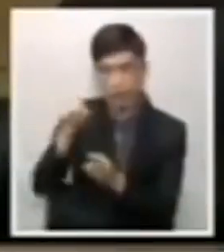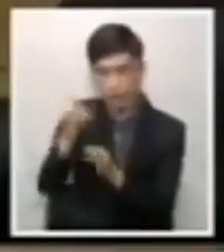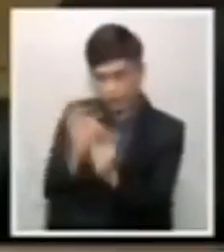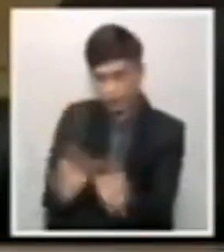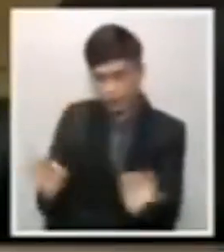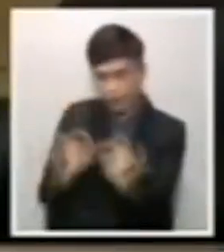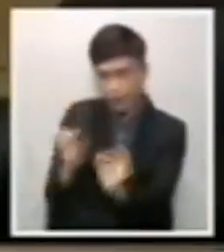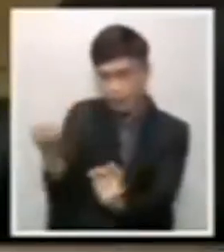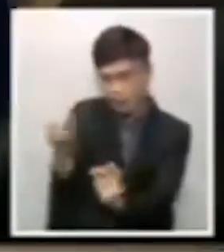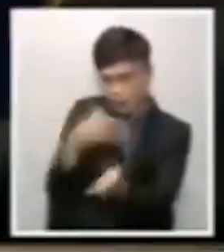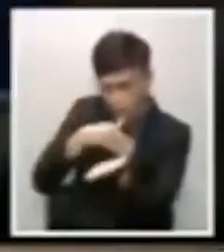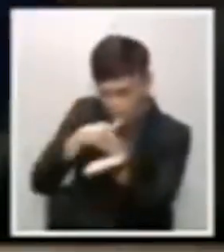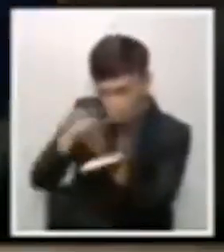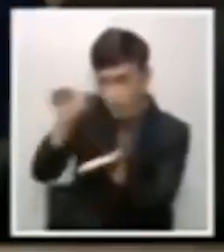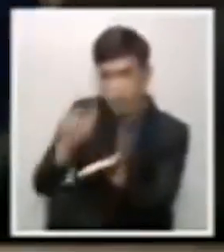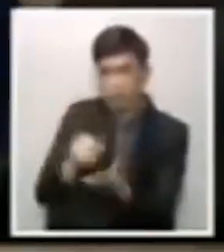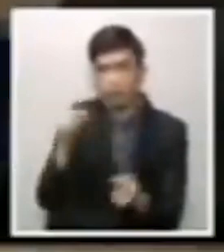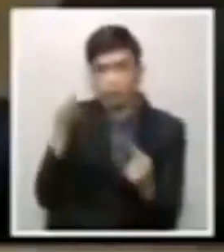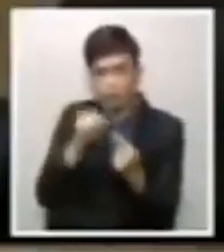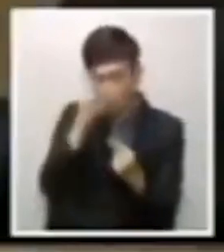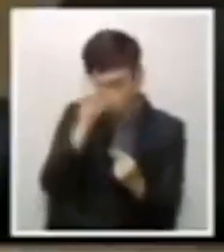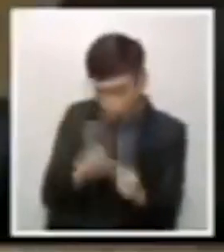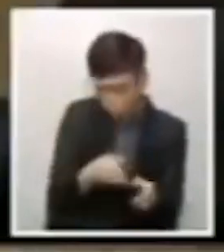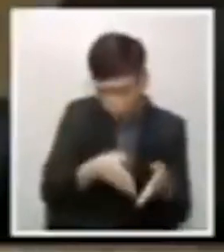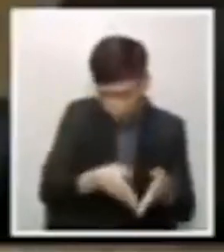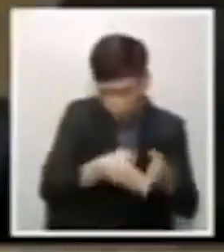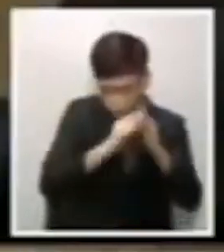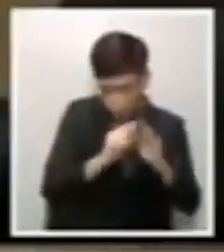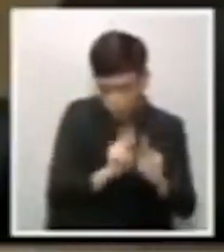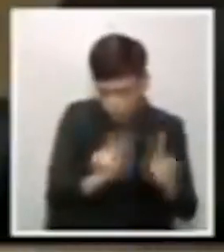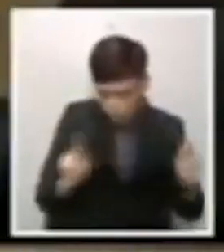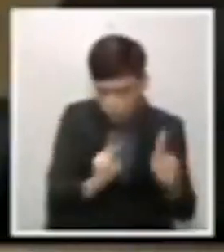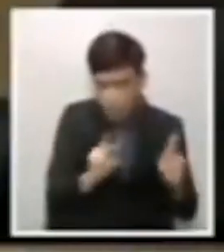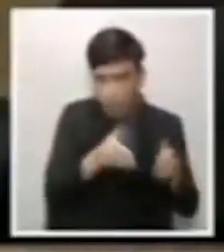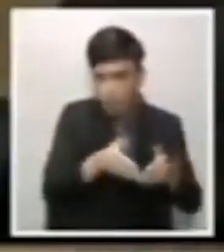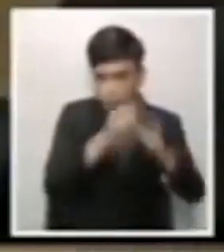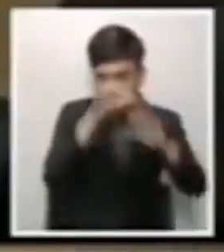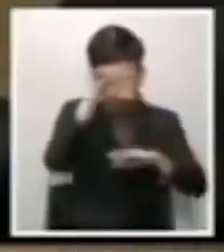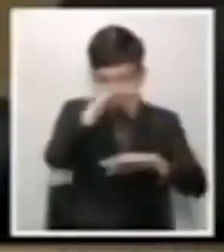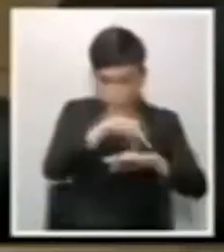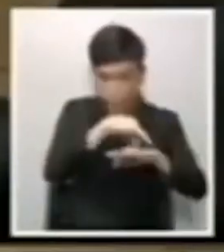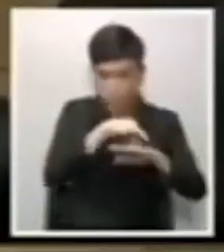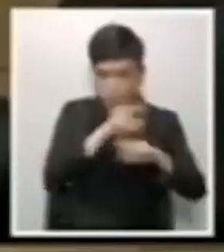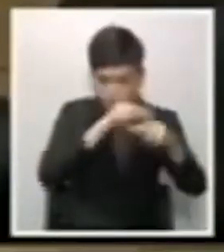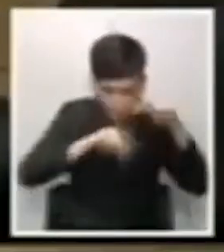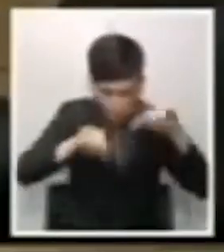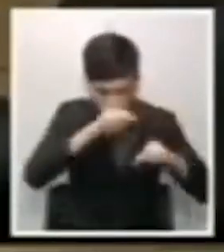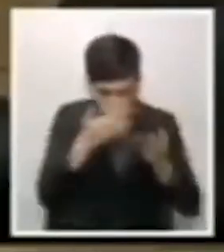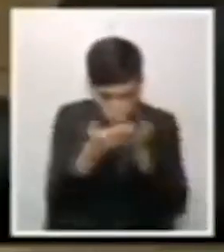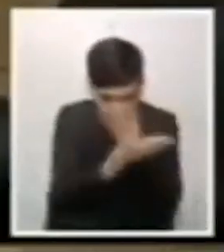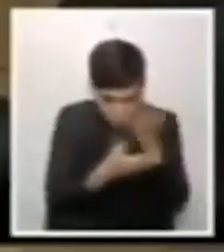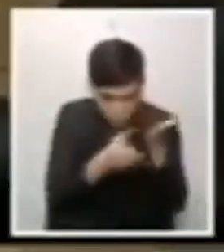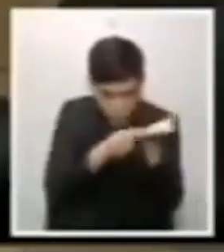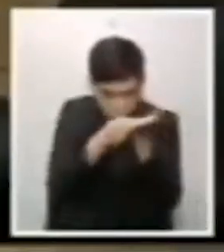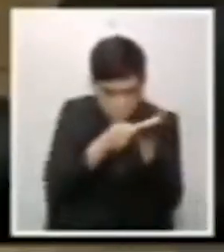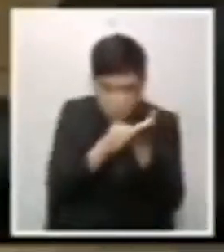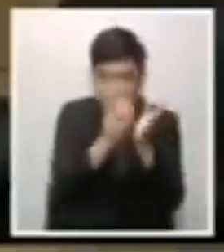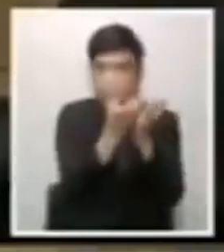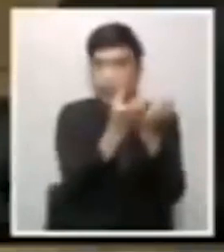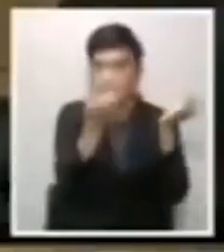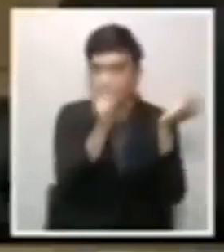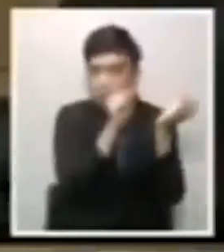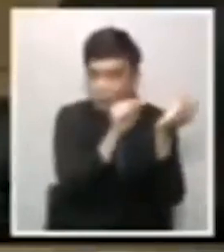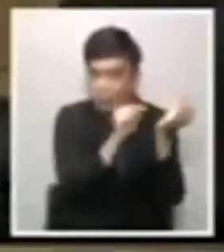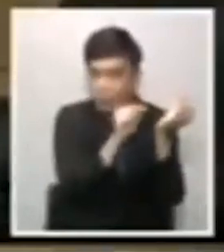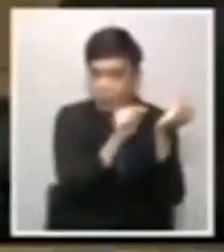ราด้วยการตั้งคณะกรรมการเพื่อศึกษาการแก้ไขรัฐธรรมนูญที่เปรียบ